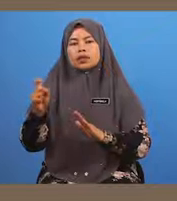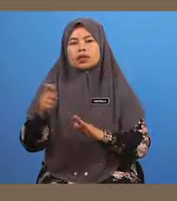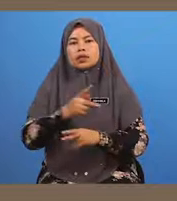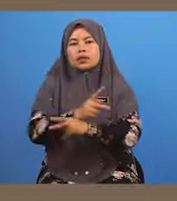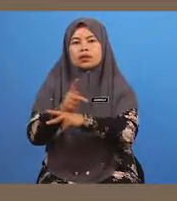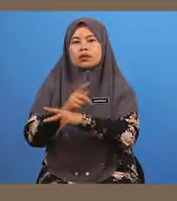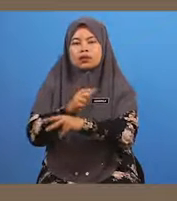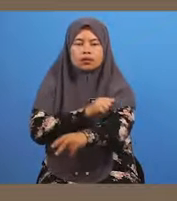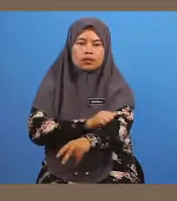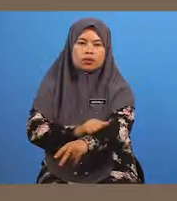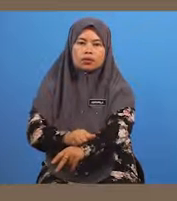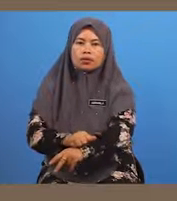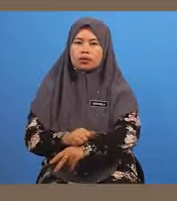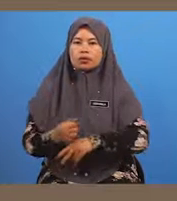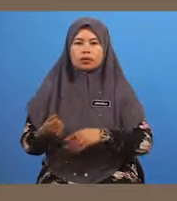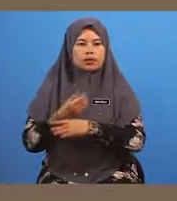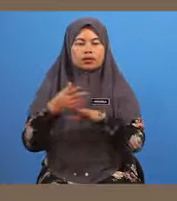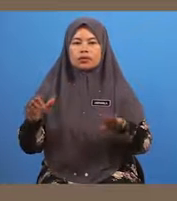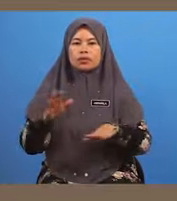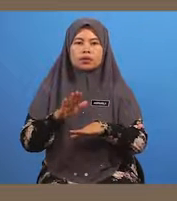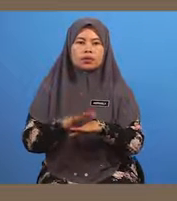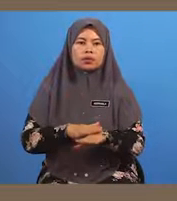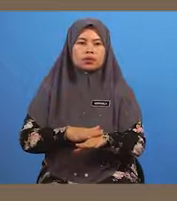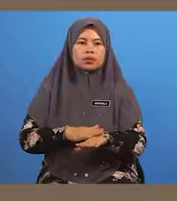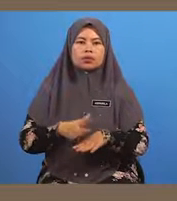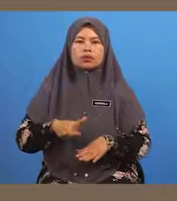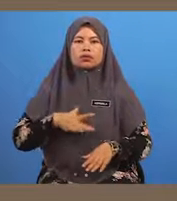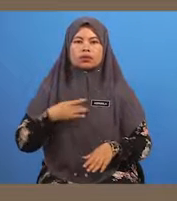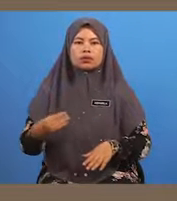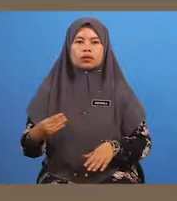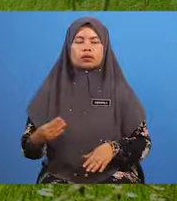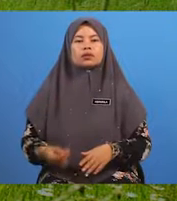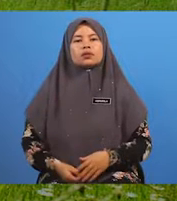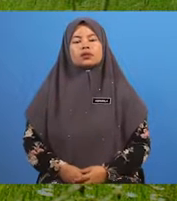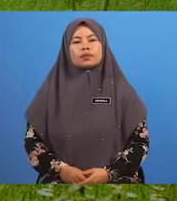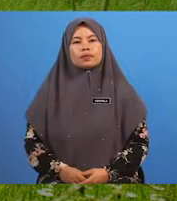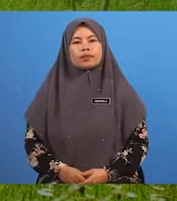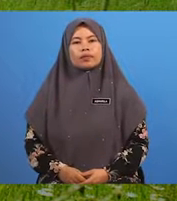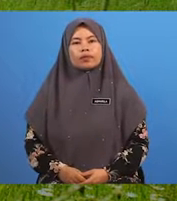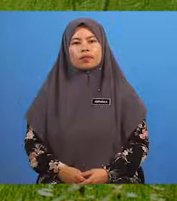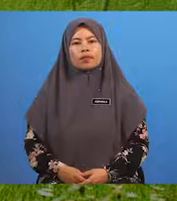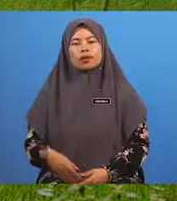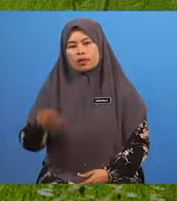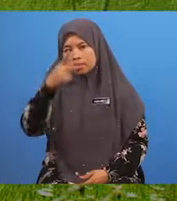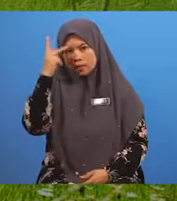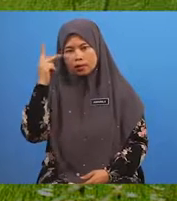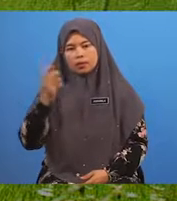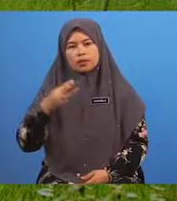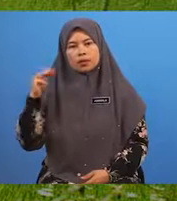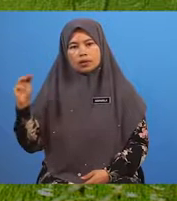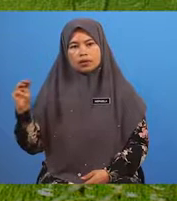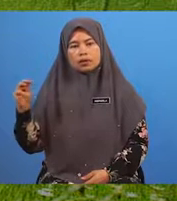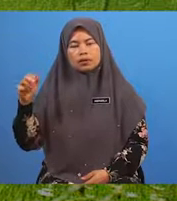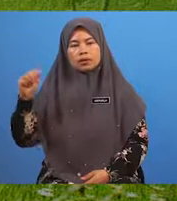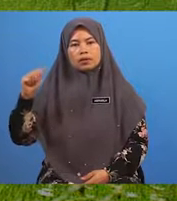menjaga batas aurat dan tidak boleh bersentuhan sesuka hati. Oleh sebab mereka dianggap sebagai